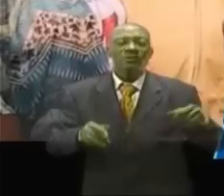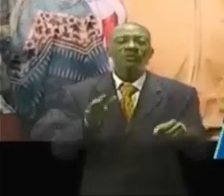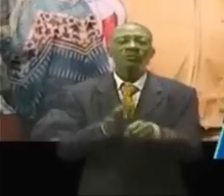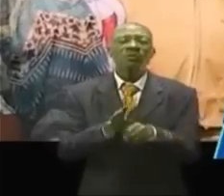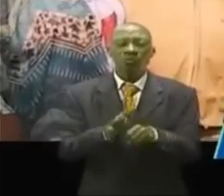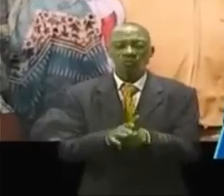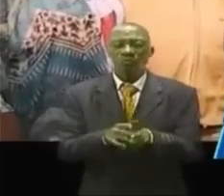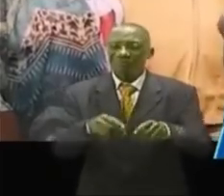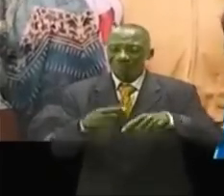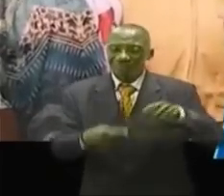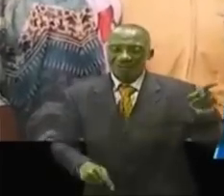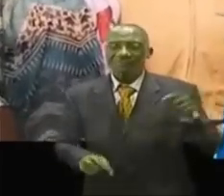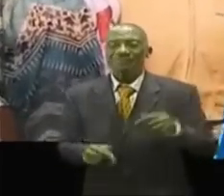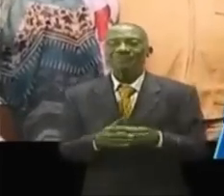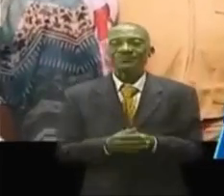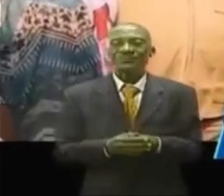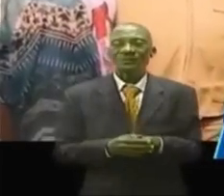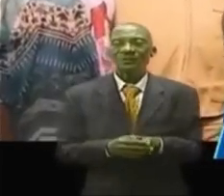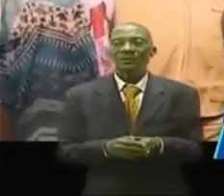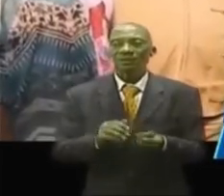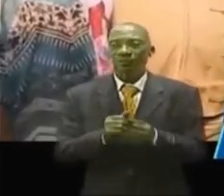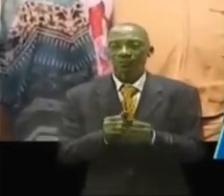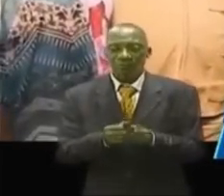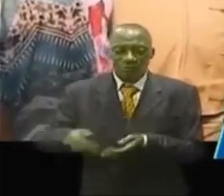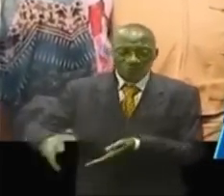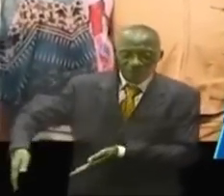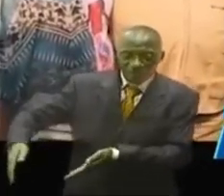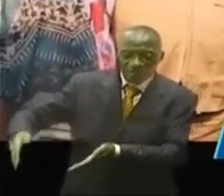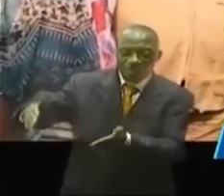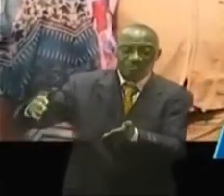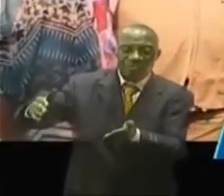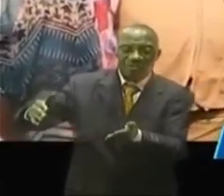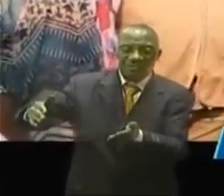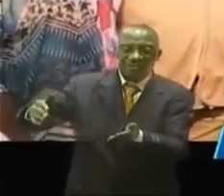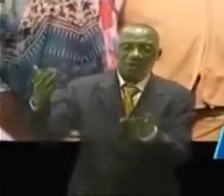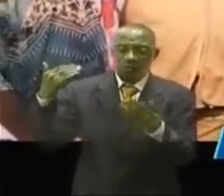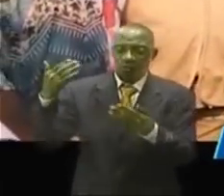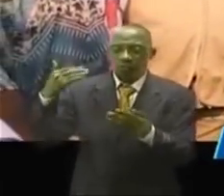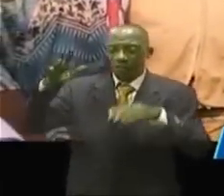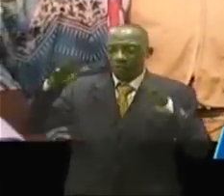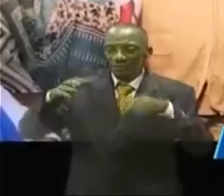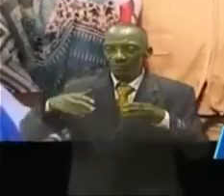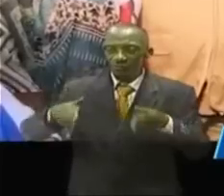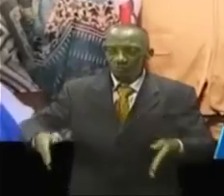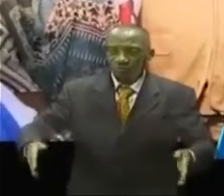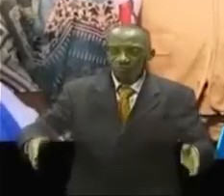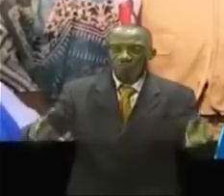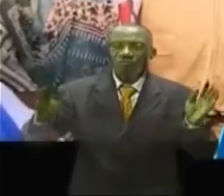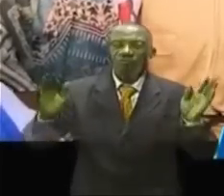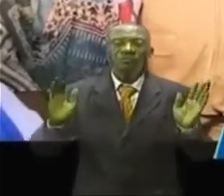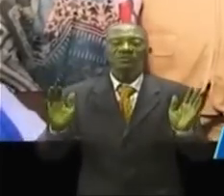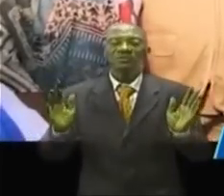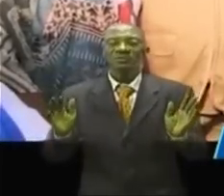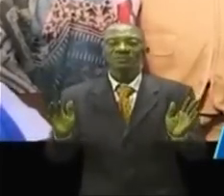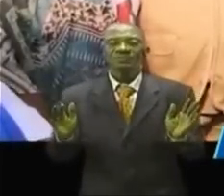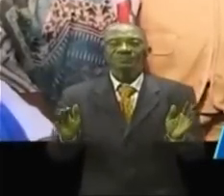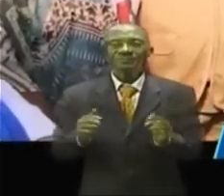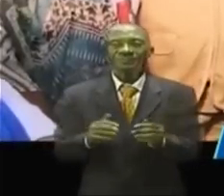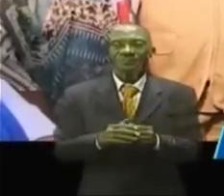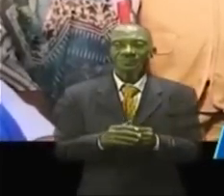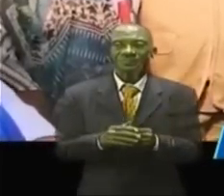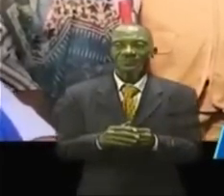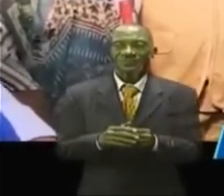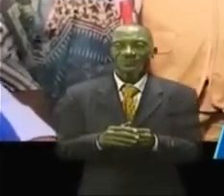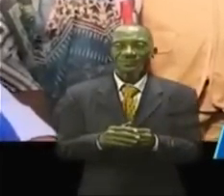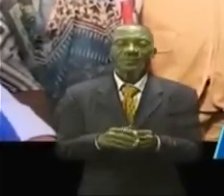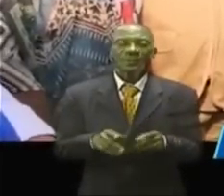accotement, caniveau, pour s'assurer de la qualité effectivement de l'ouvrage qui sera réalisé ici. Autant nous l'avons fait au niveau